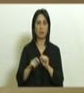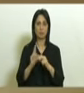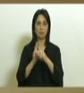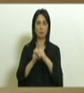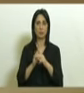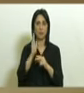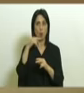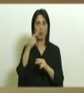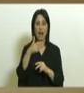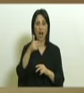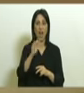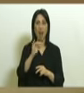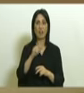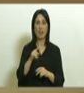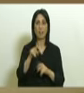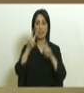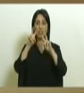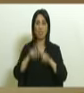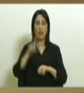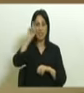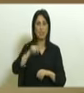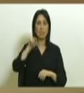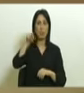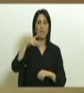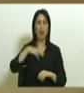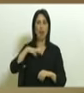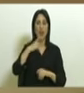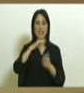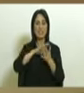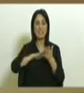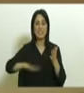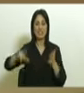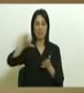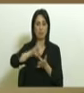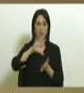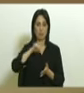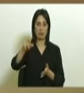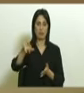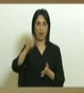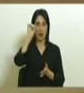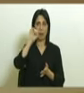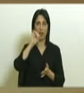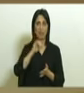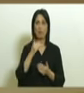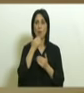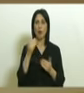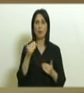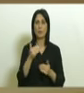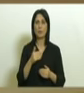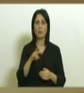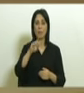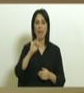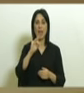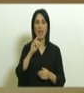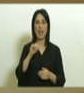მომავალში გავრილოვისა, რომელიც შემოწმებული ყავდა და იცოდით, რომ მას ქართველების სისხლის ღრაში მონაწილეობა მიღებული ჰქონდა აფხაზეთში. და ბოლოს, მერკელი თუ